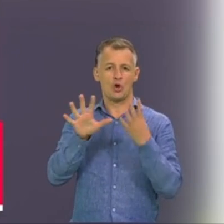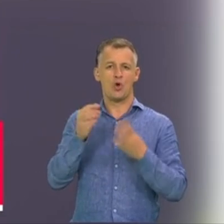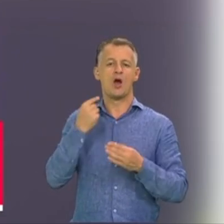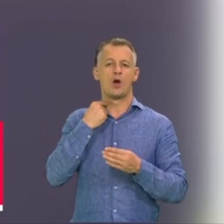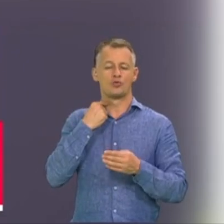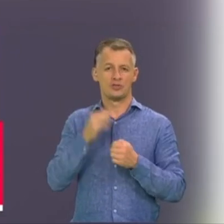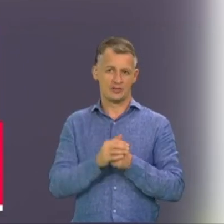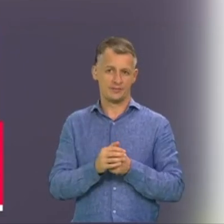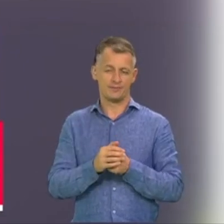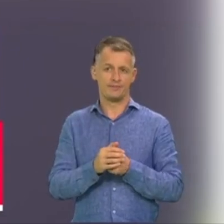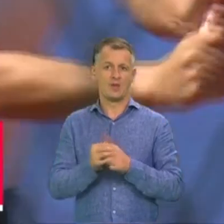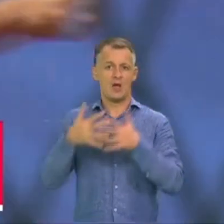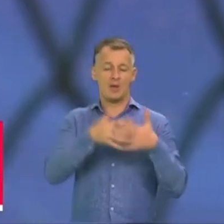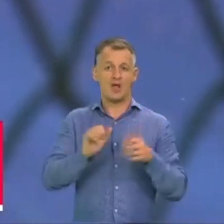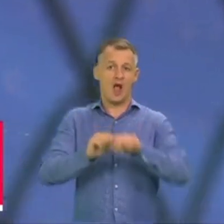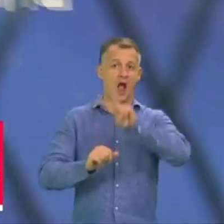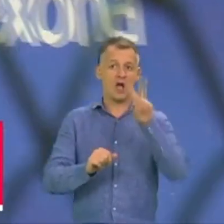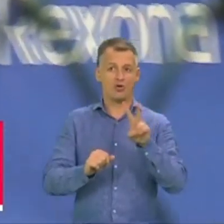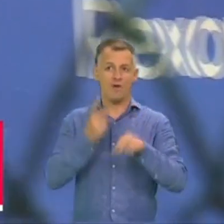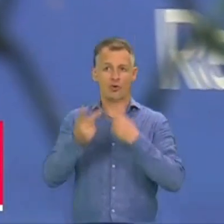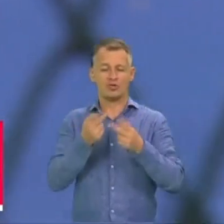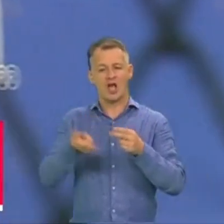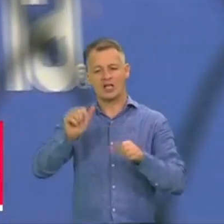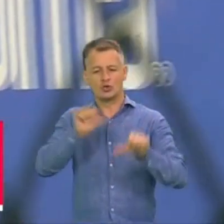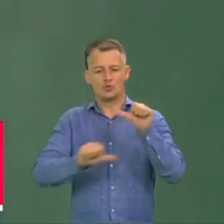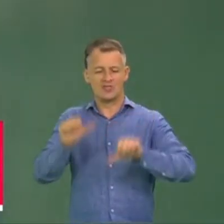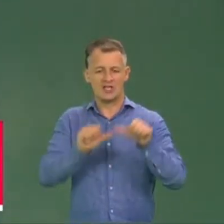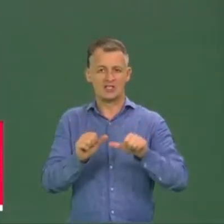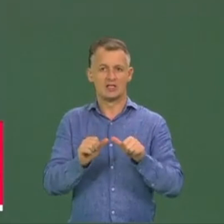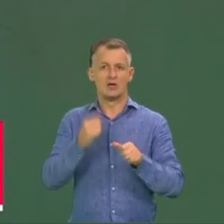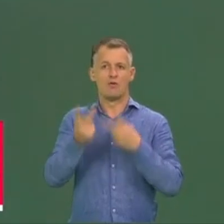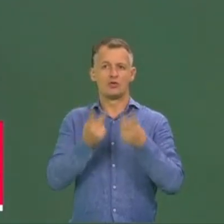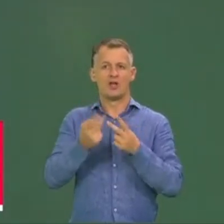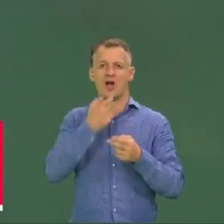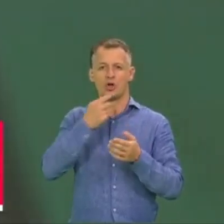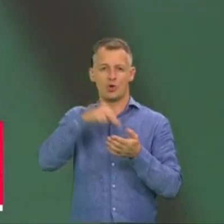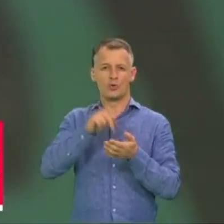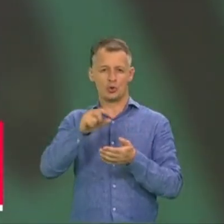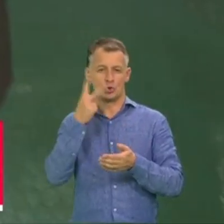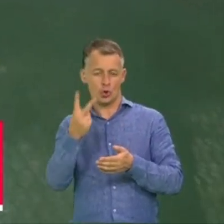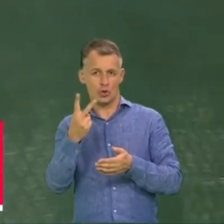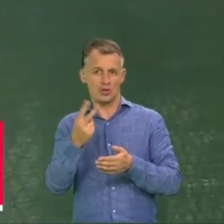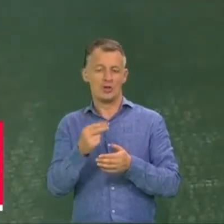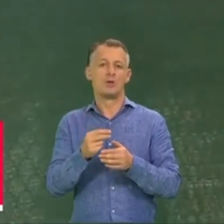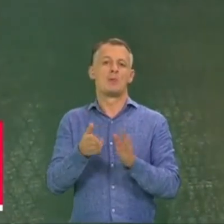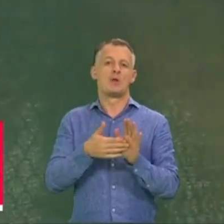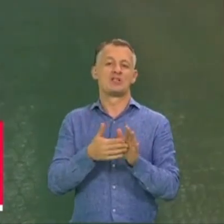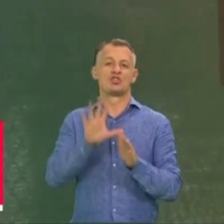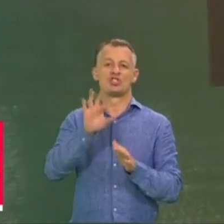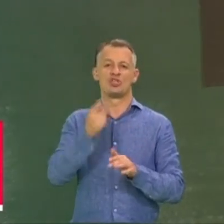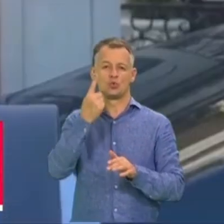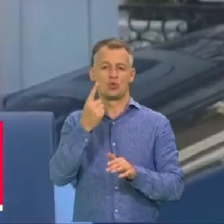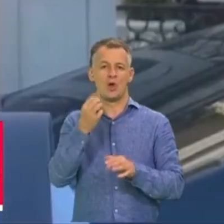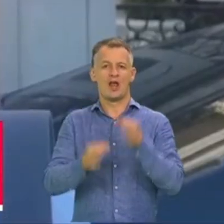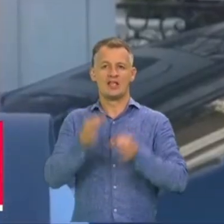2022 la US Open. A doua încălcare a fost folosirea unei substanțe sau metode interzise în 2022 detectată pe baza 51 de analize ale